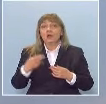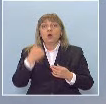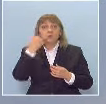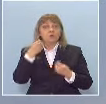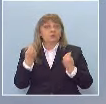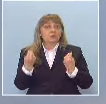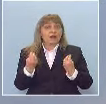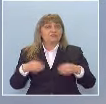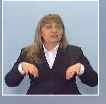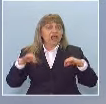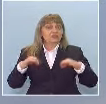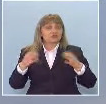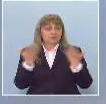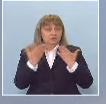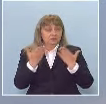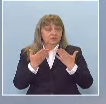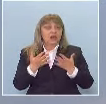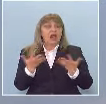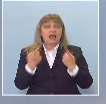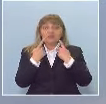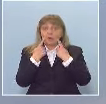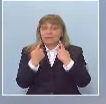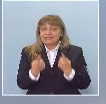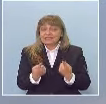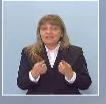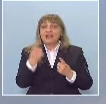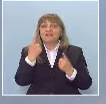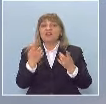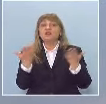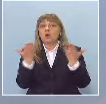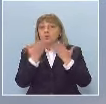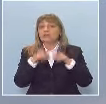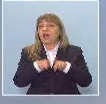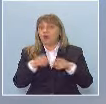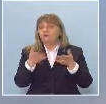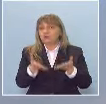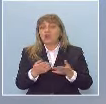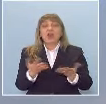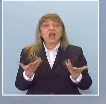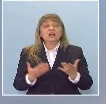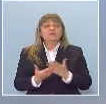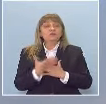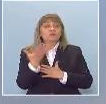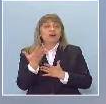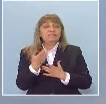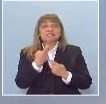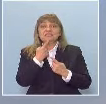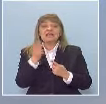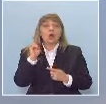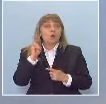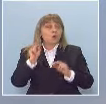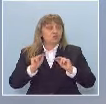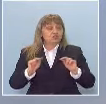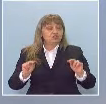дигитални технологии. Какво представлява едно референтно училище и какви иновации предлага за учители и ученици подобен